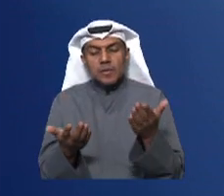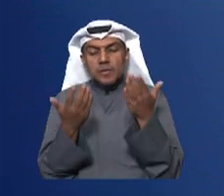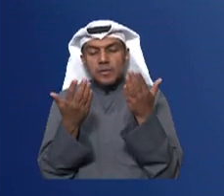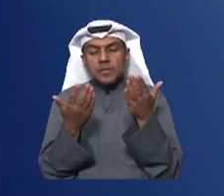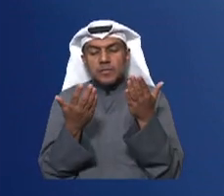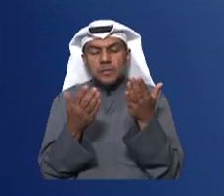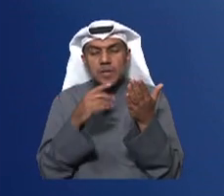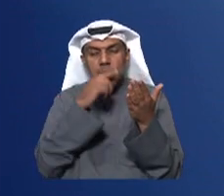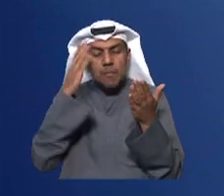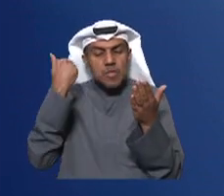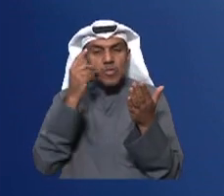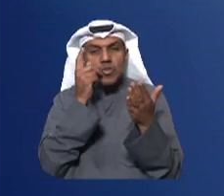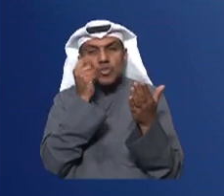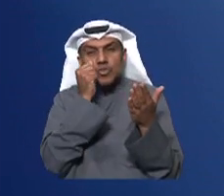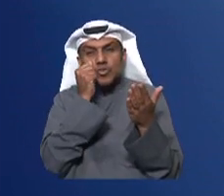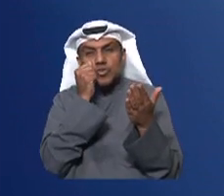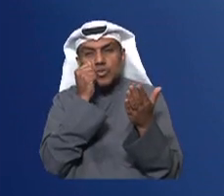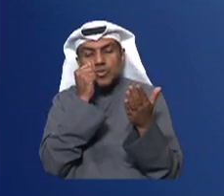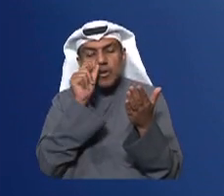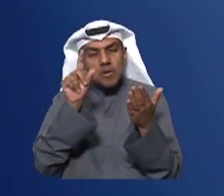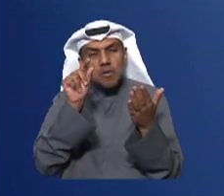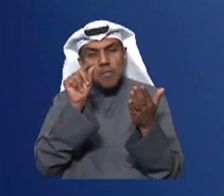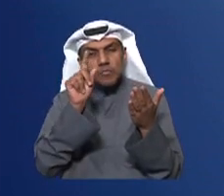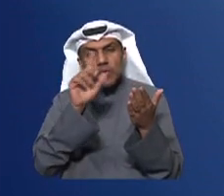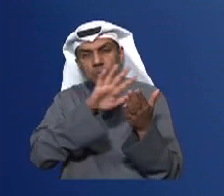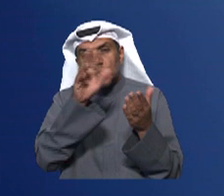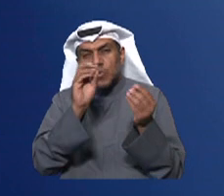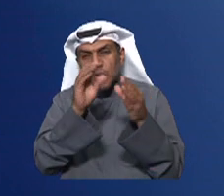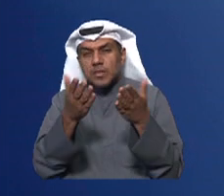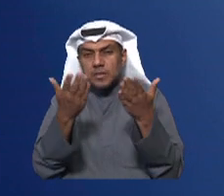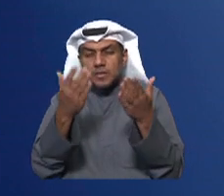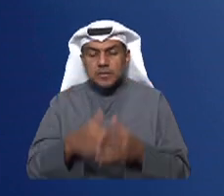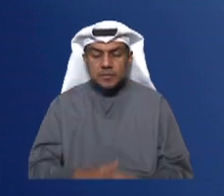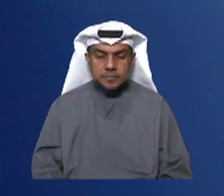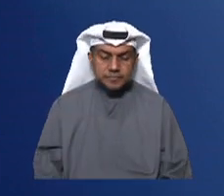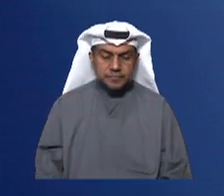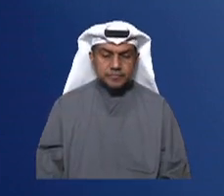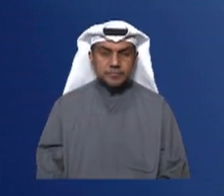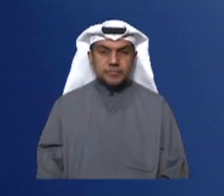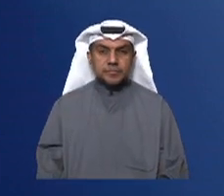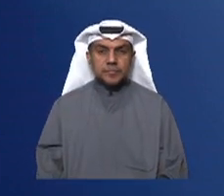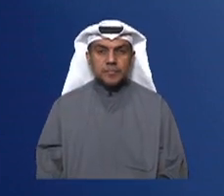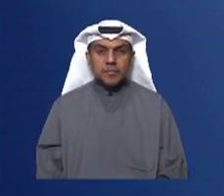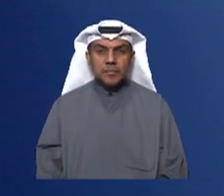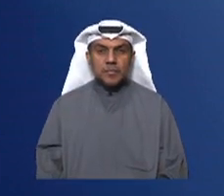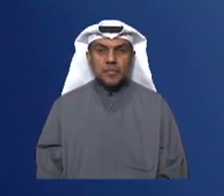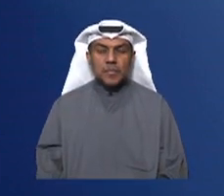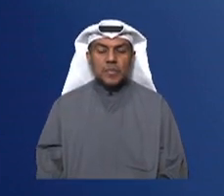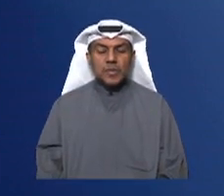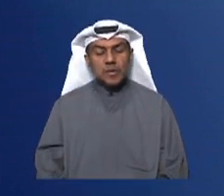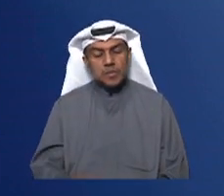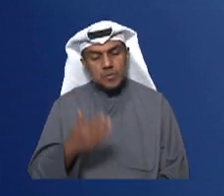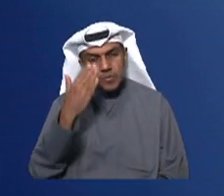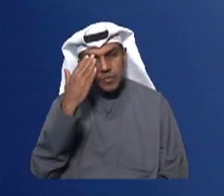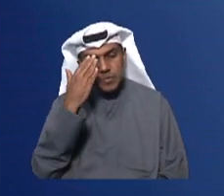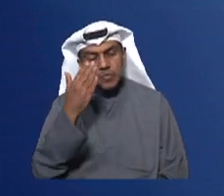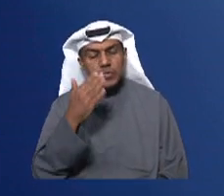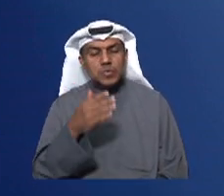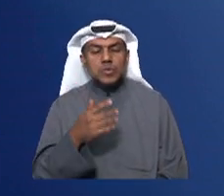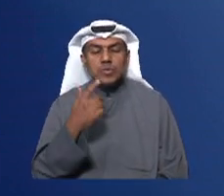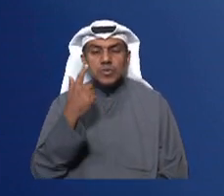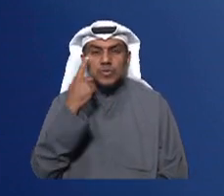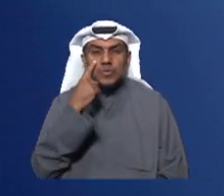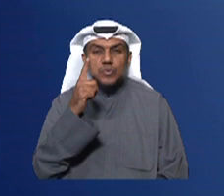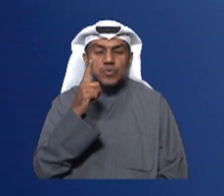الله أعلى الدرجات التي يطمحون إليها. نعم نعم، نتمنى أيضا التوفيق لجميع الطلاب والطالبات